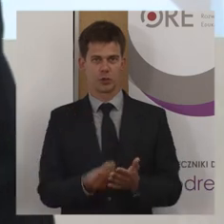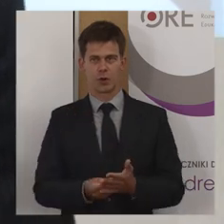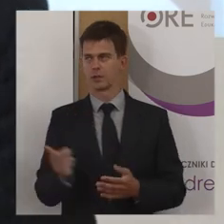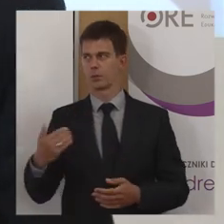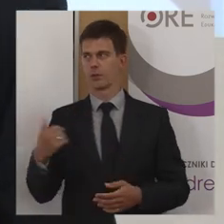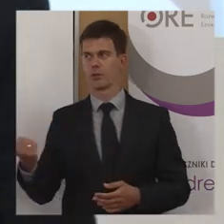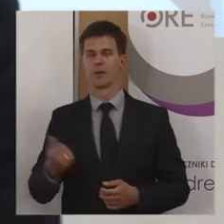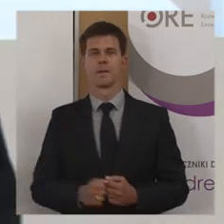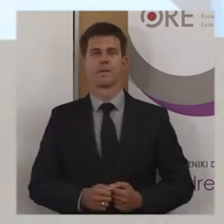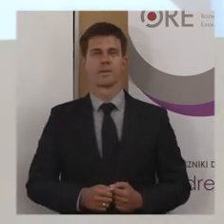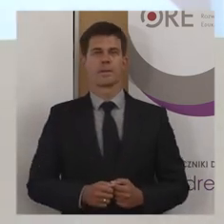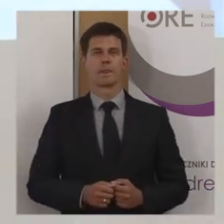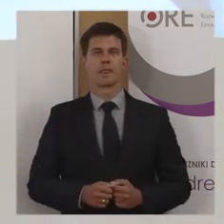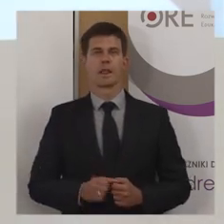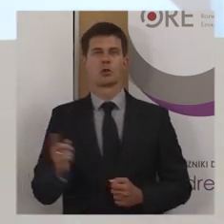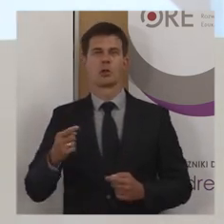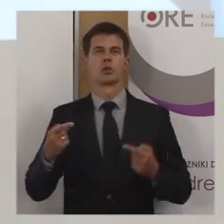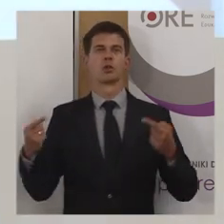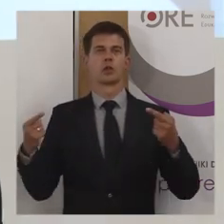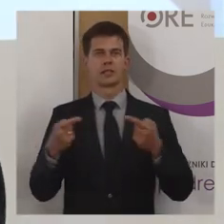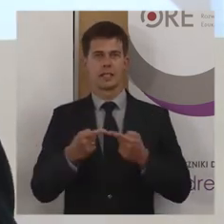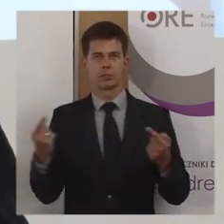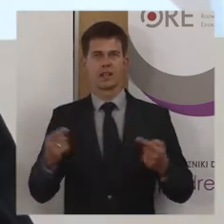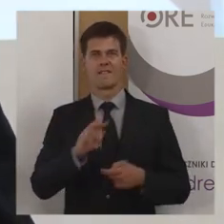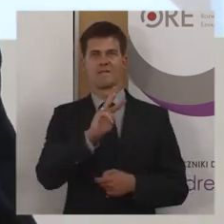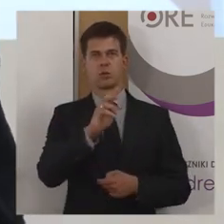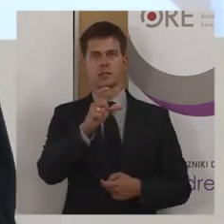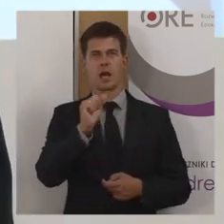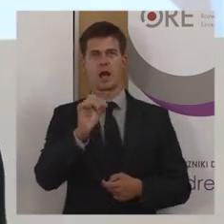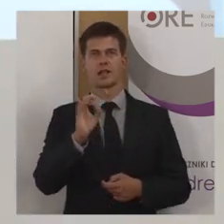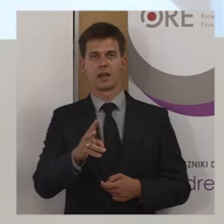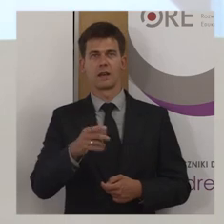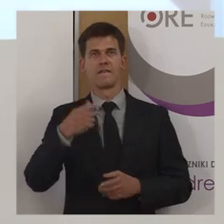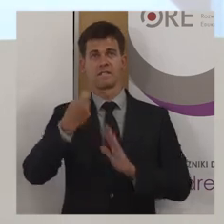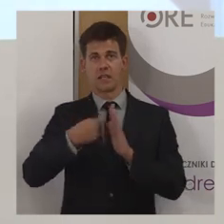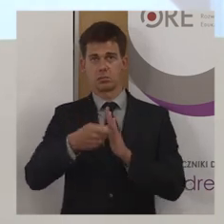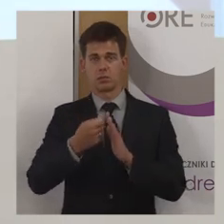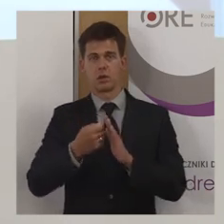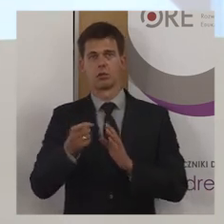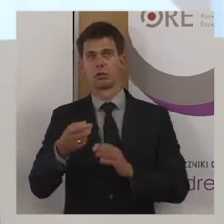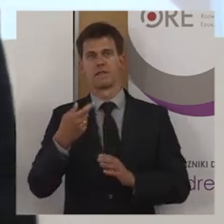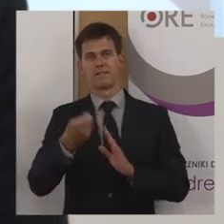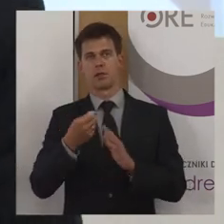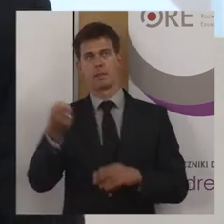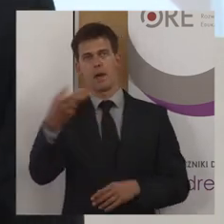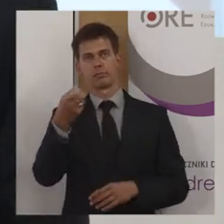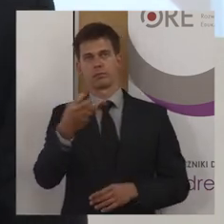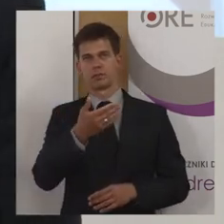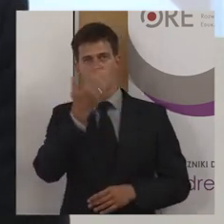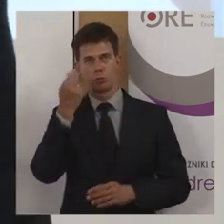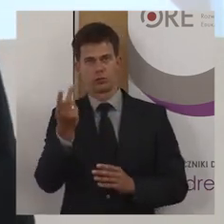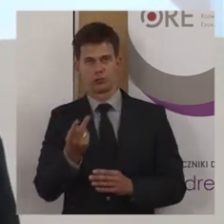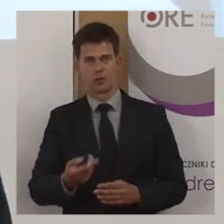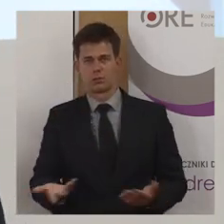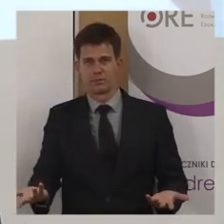tu wielokrotnie padał, dostępny zgodnie z WCAG film nie będzie czytelny dla dziecka 6-letniego, które nie umie